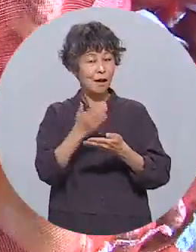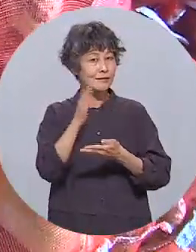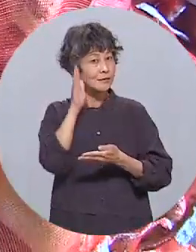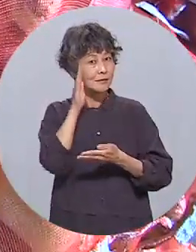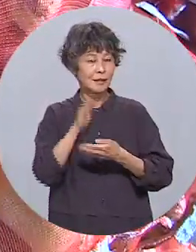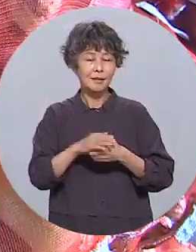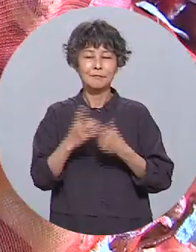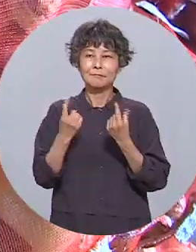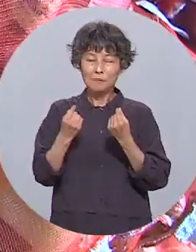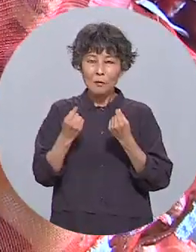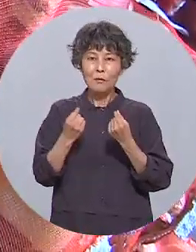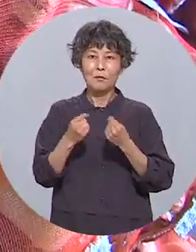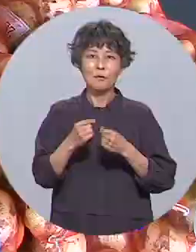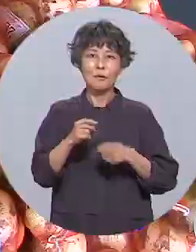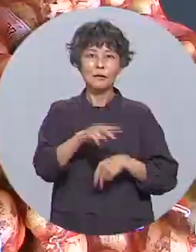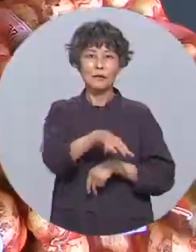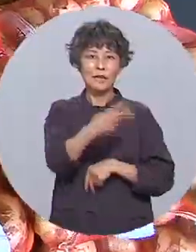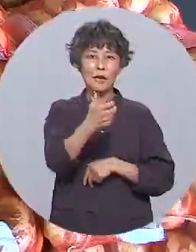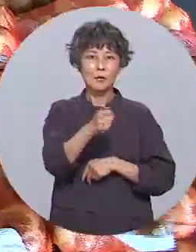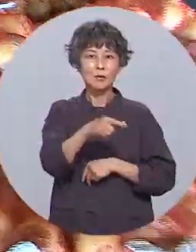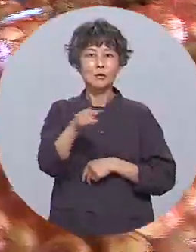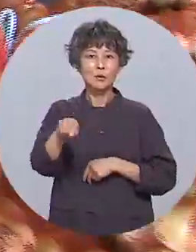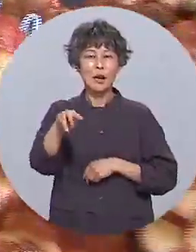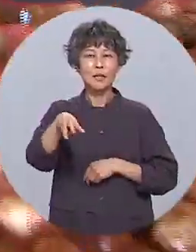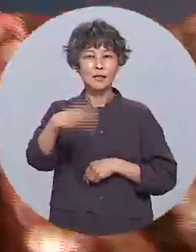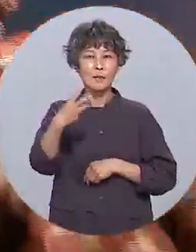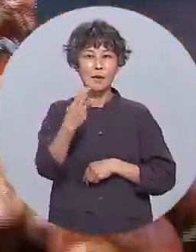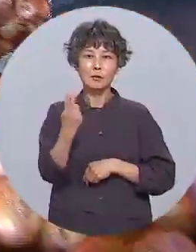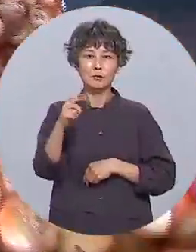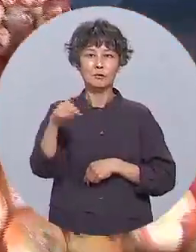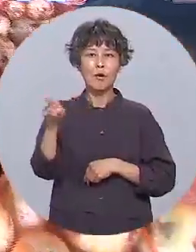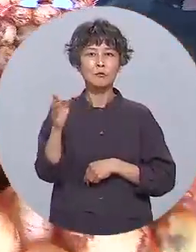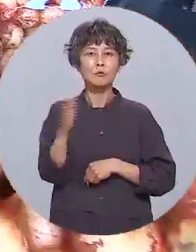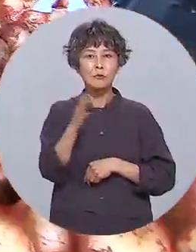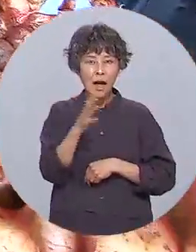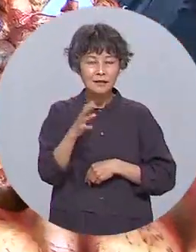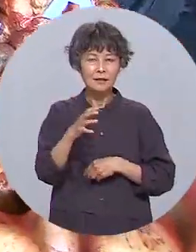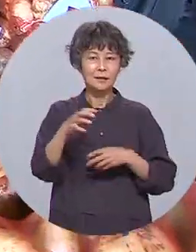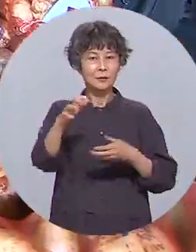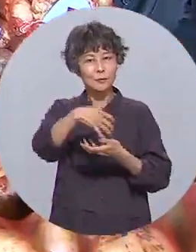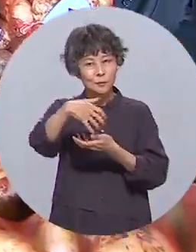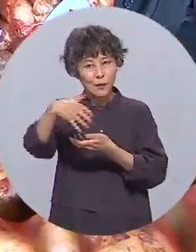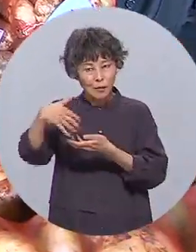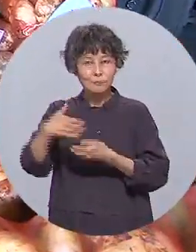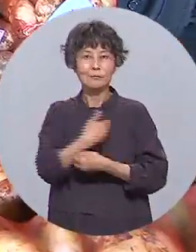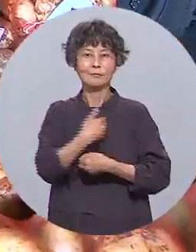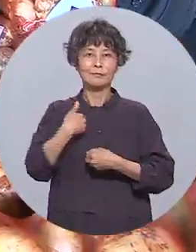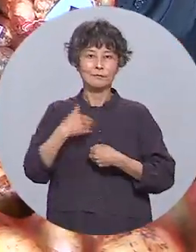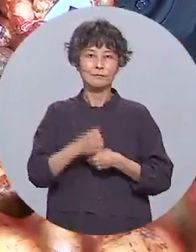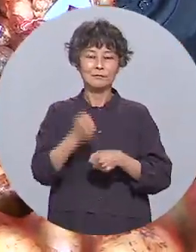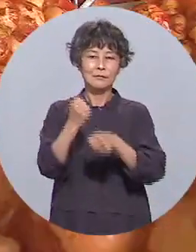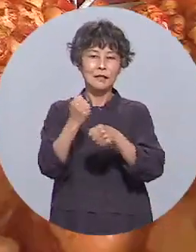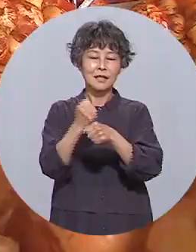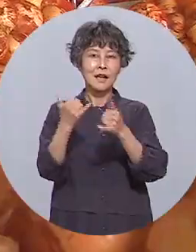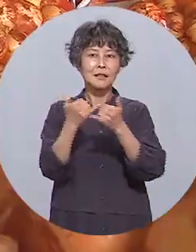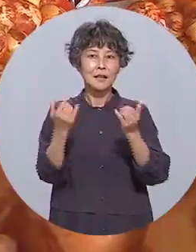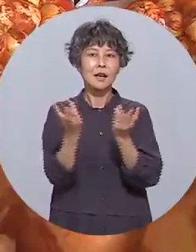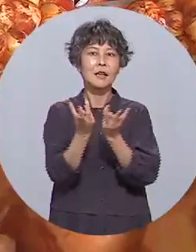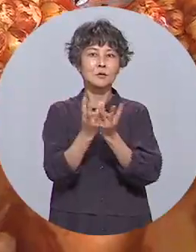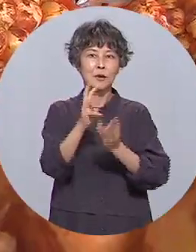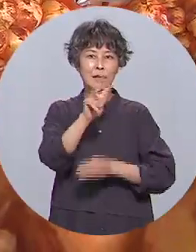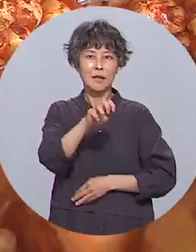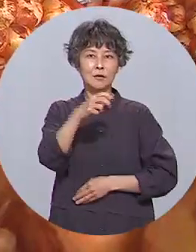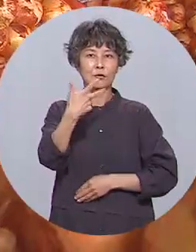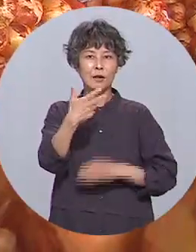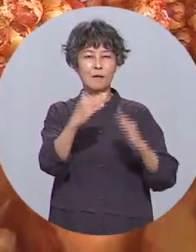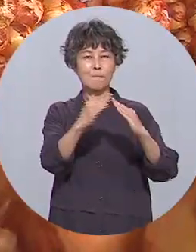ですけど。 シーズン通しまして250トンから300トンぐらいになるかなと思ってます。生産者数は37